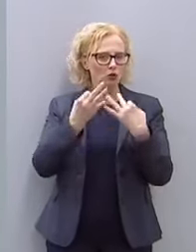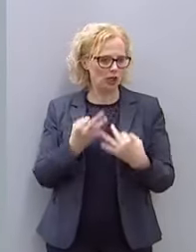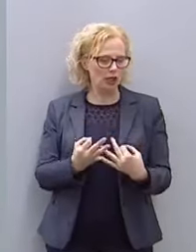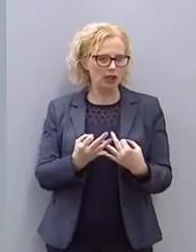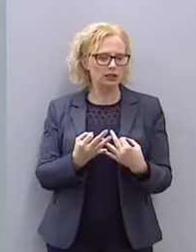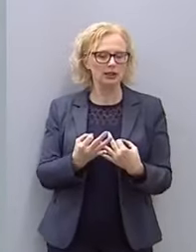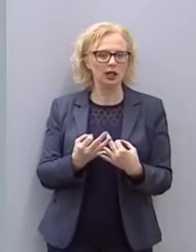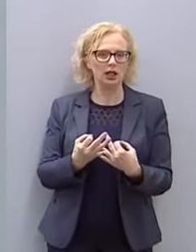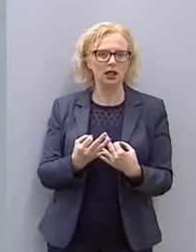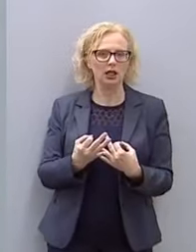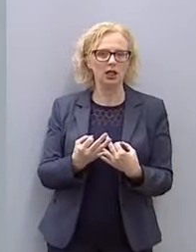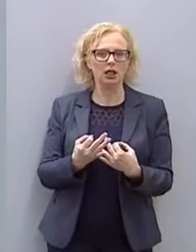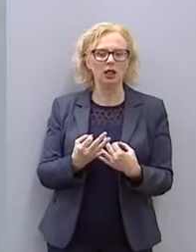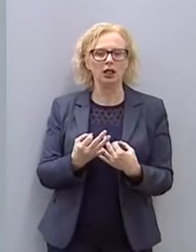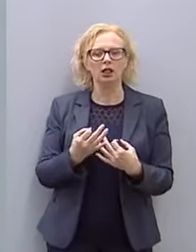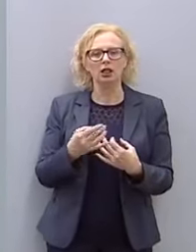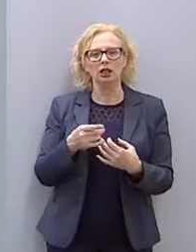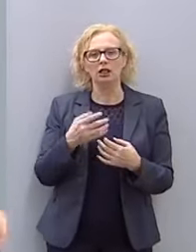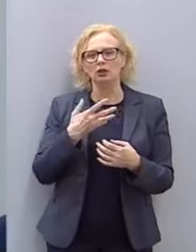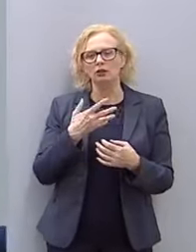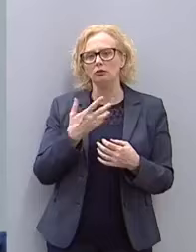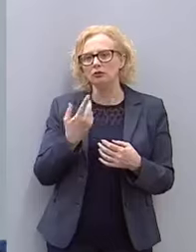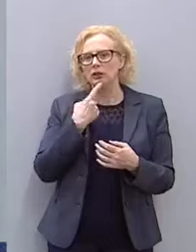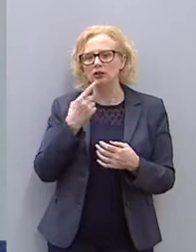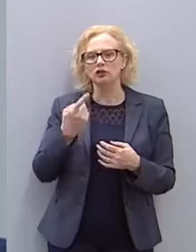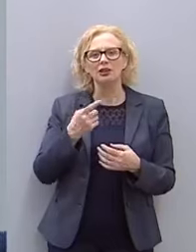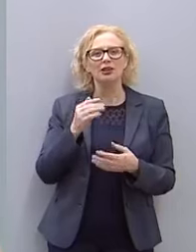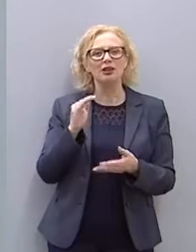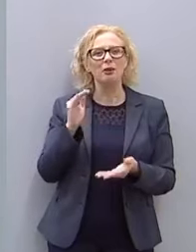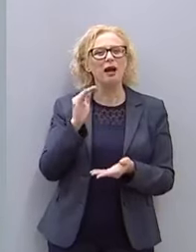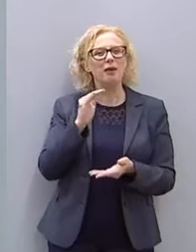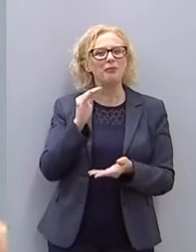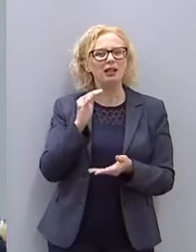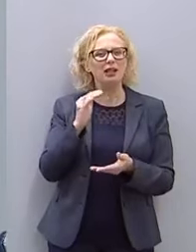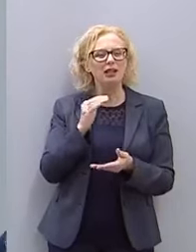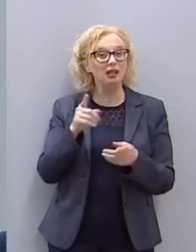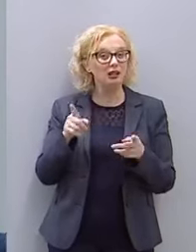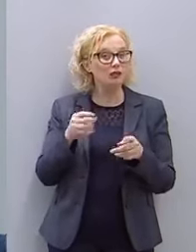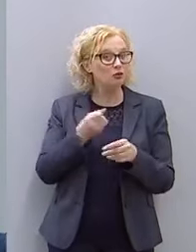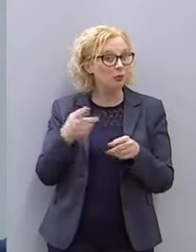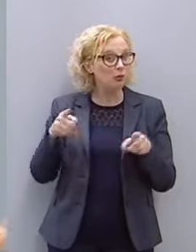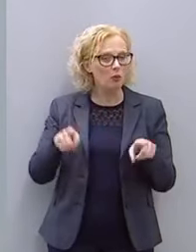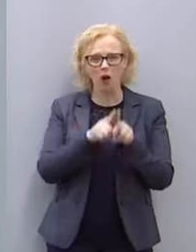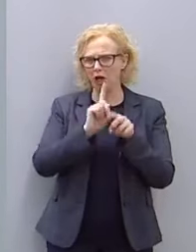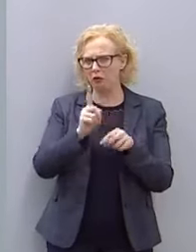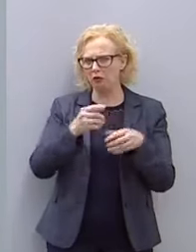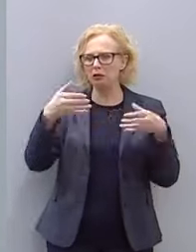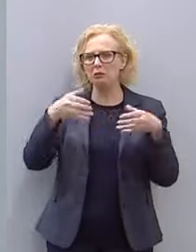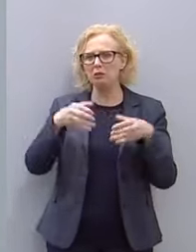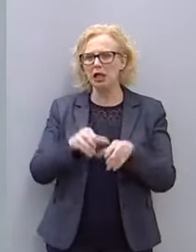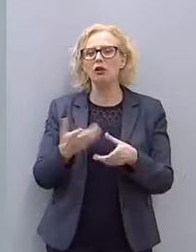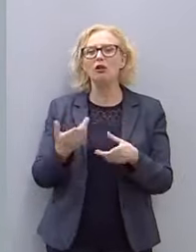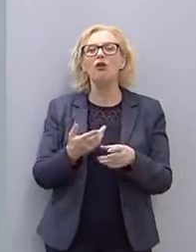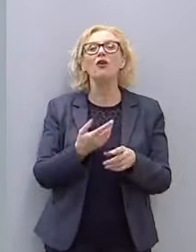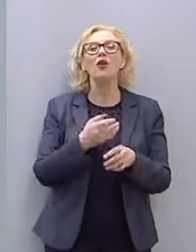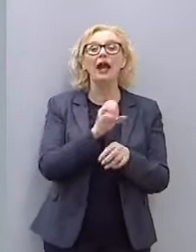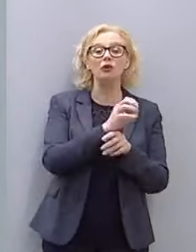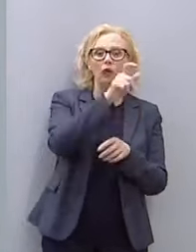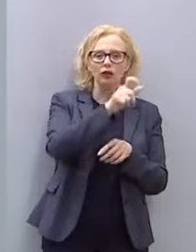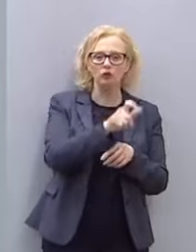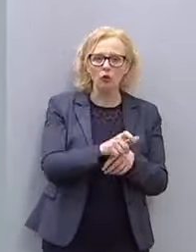sapete si parla di numero minore di di di bambini per l'educatrice classi più